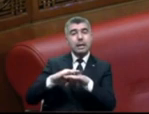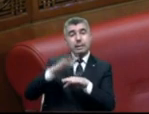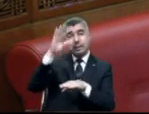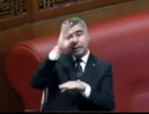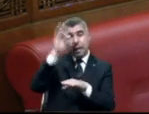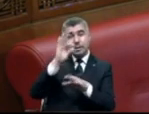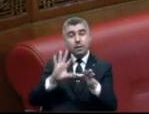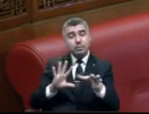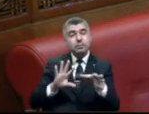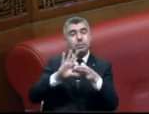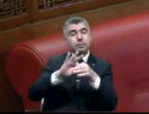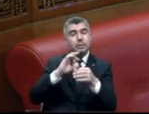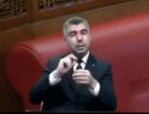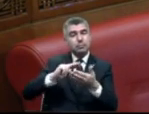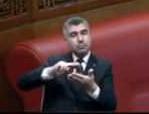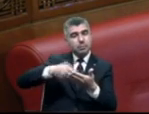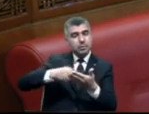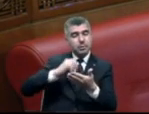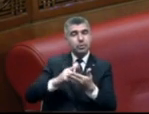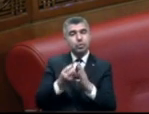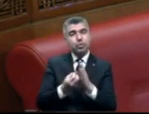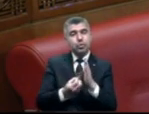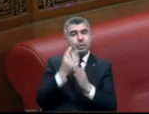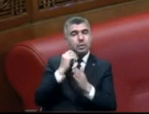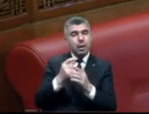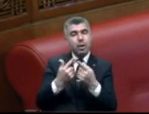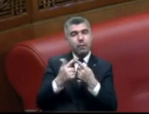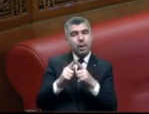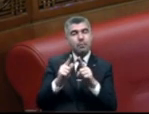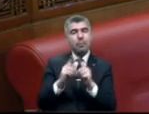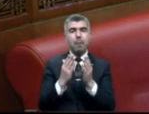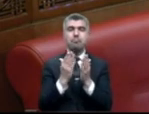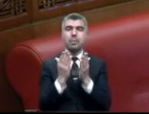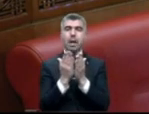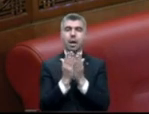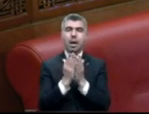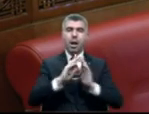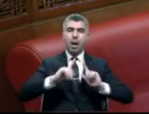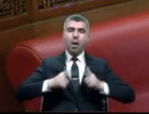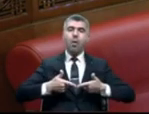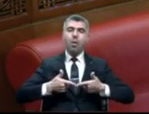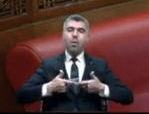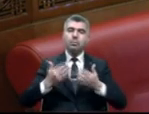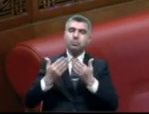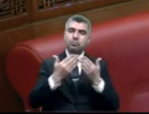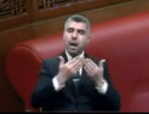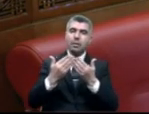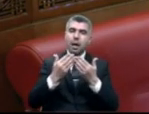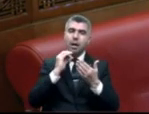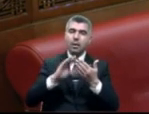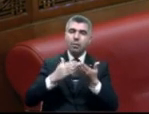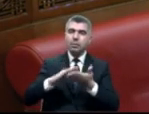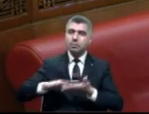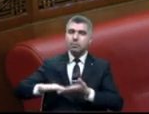تعاقدية مع المهنيين ترتكز على إحداث مجموعة من المعاهد المتخصصة ببعض القطاعات وتفويض تدبيرها